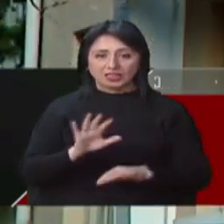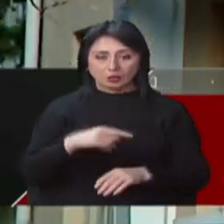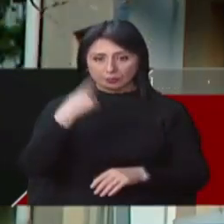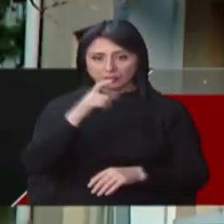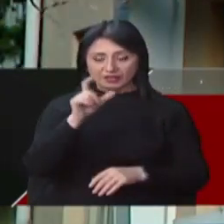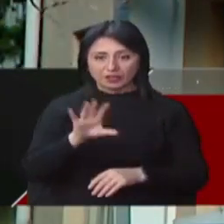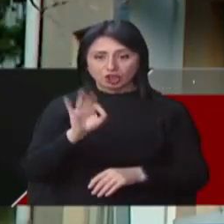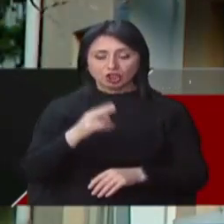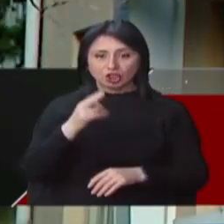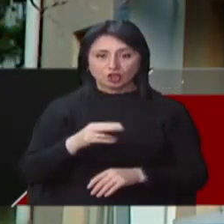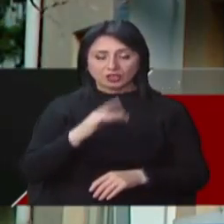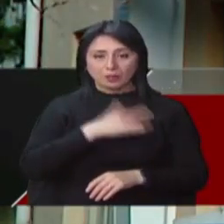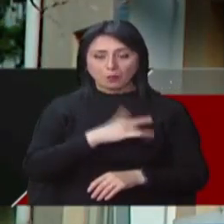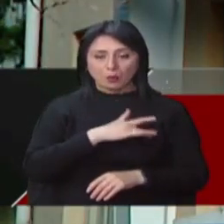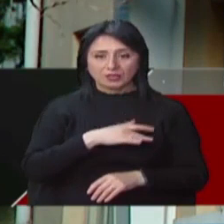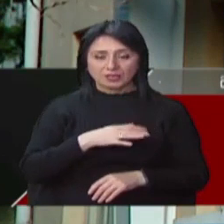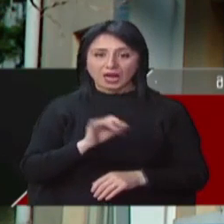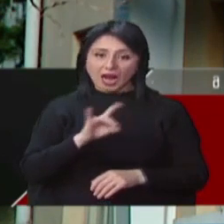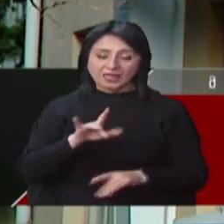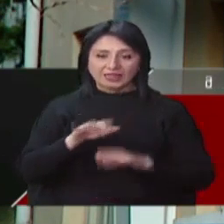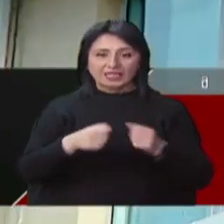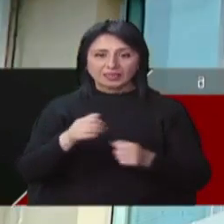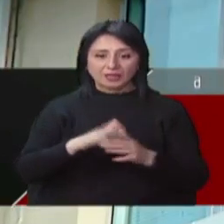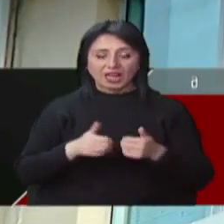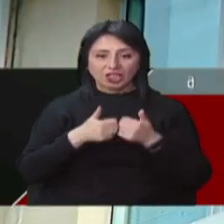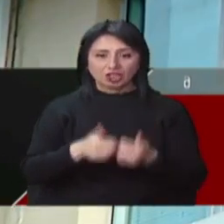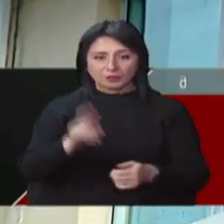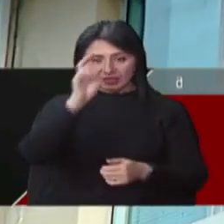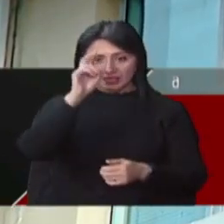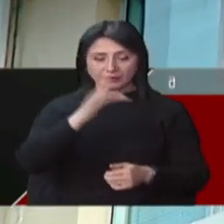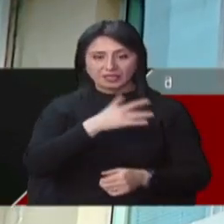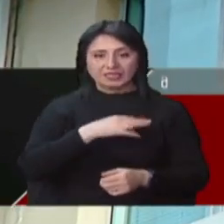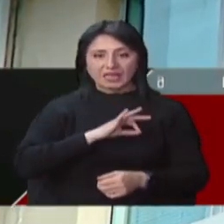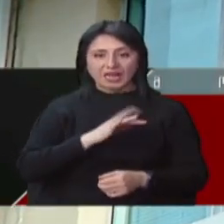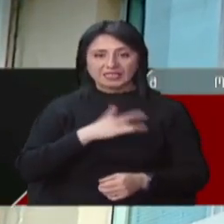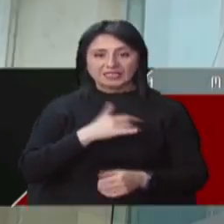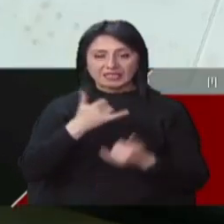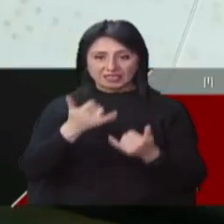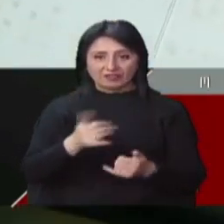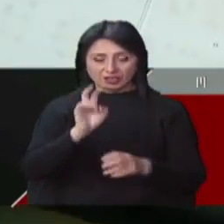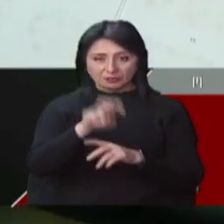დაუცველმა პირებმა სოციალური მომსახურების ან დასაქმების ხელშეწყობის სახელმწიფო სააგენტოს სერვის